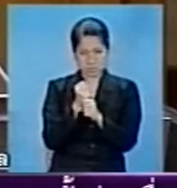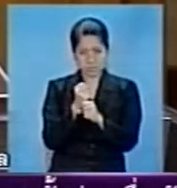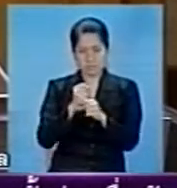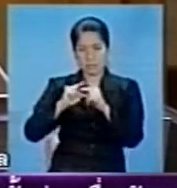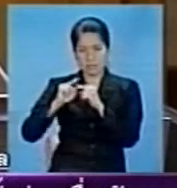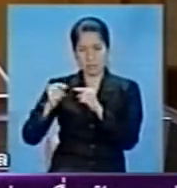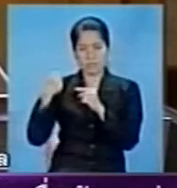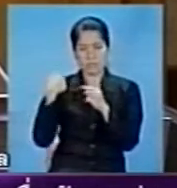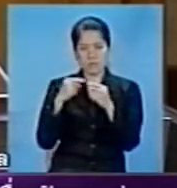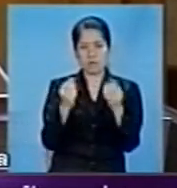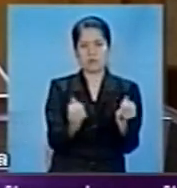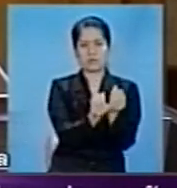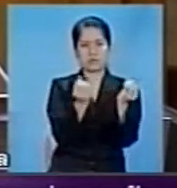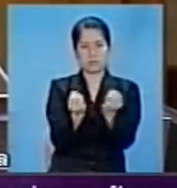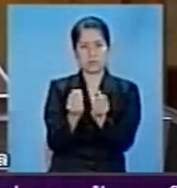อาวุ